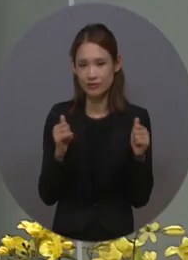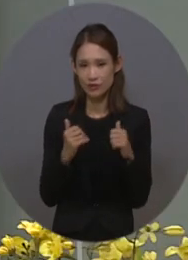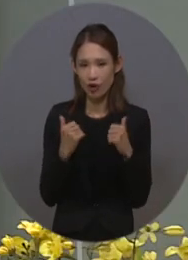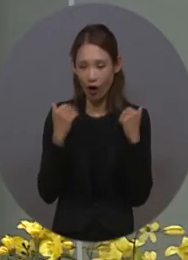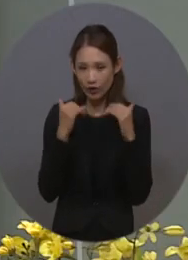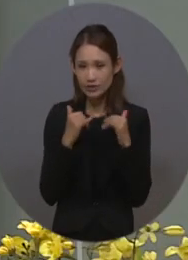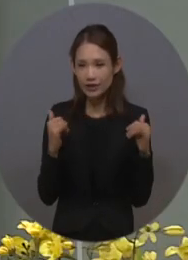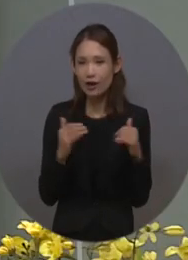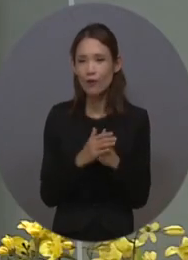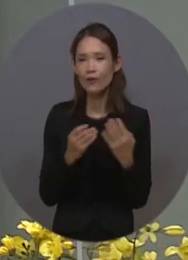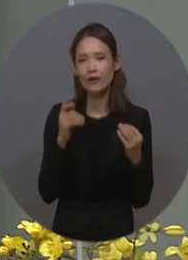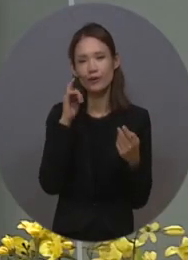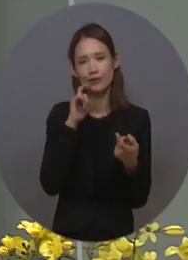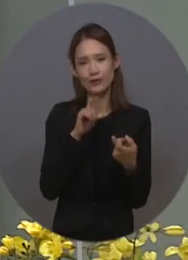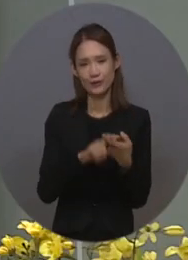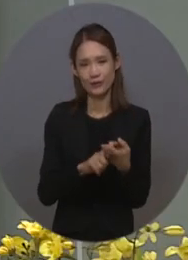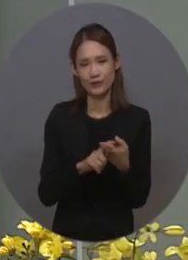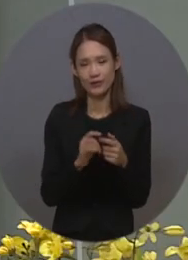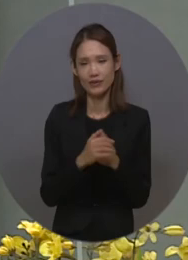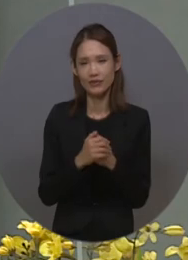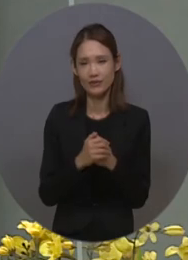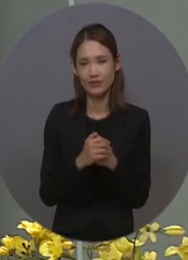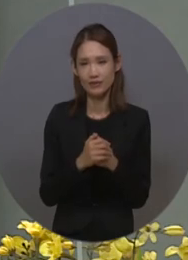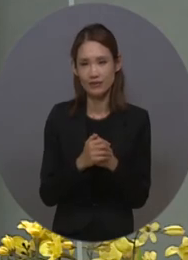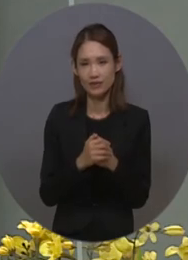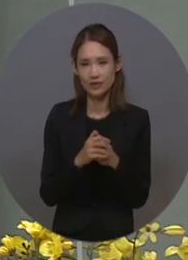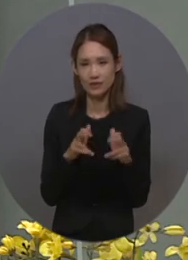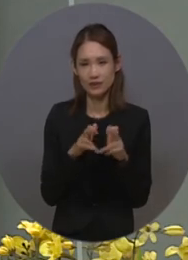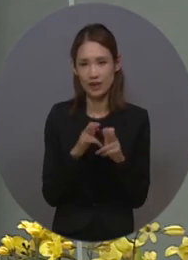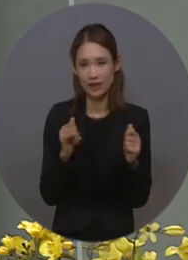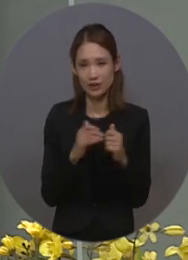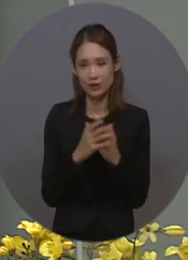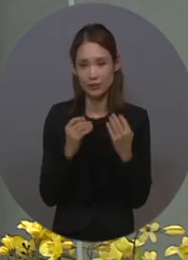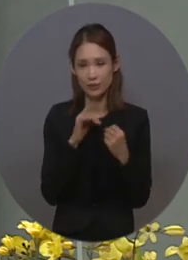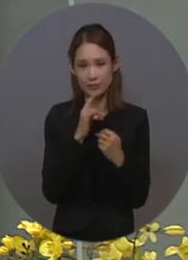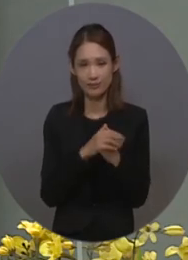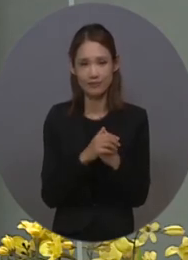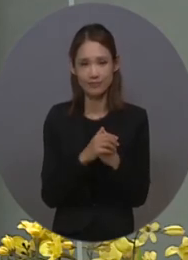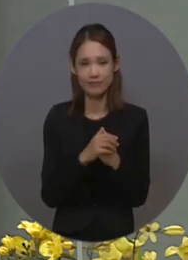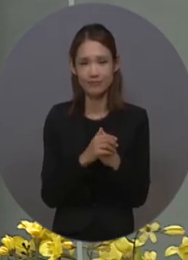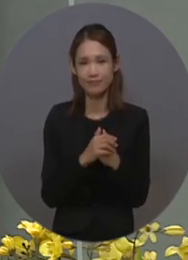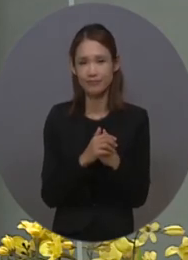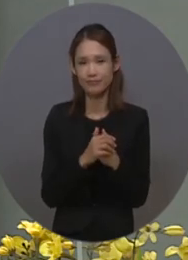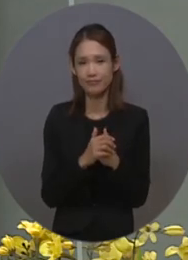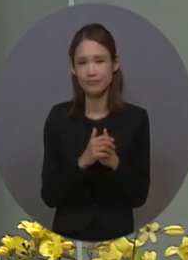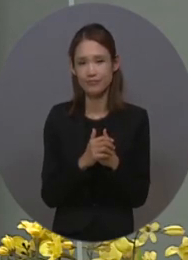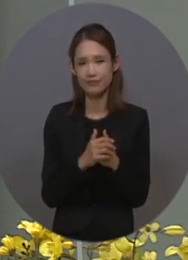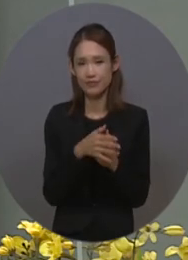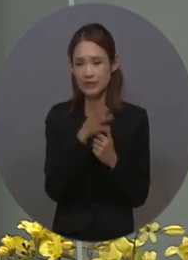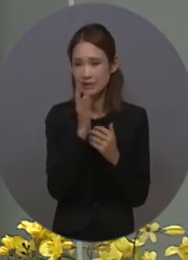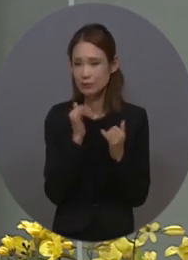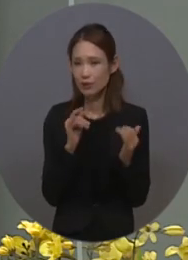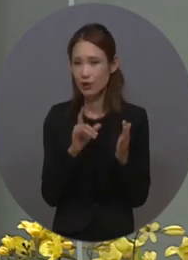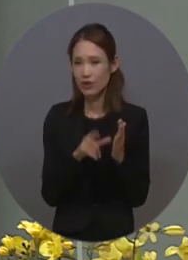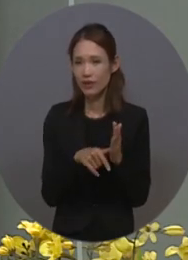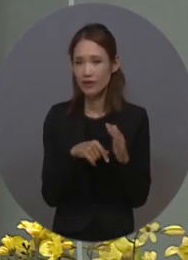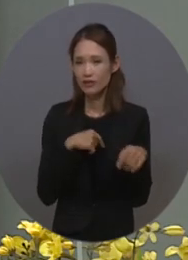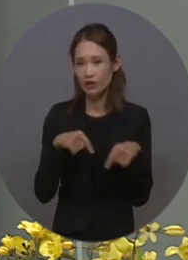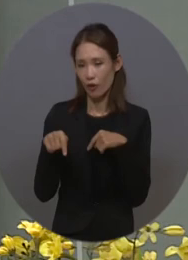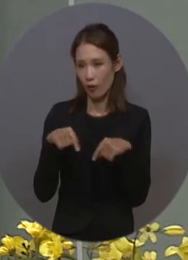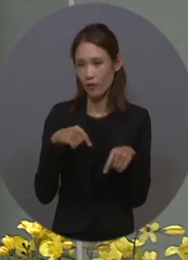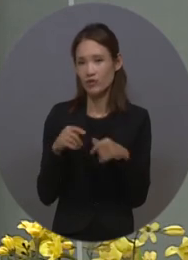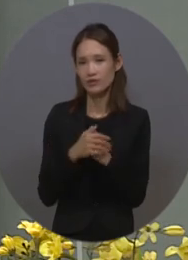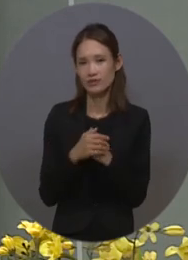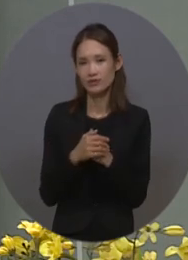장애인과 어르신들의 관심이 많으시더라고요. 정말 아까 장애인 쪽을 많이 얘기하셨는데 일 실버 세대에 대한 정책도